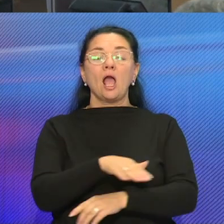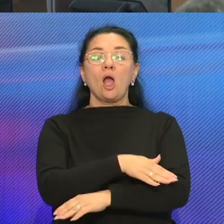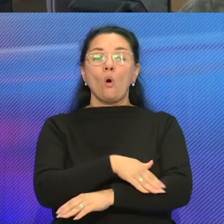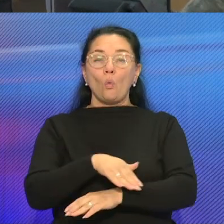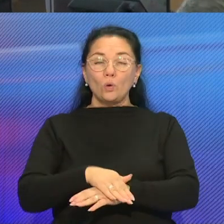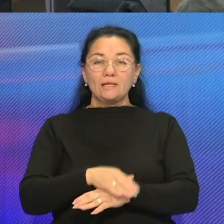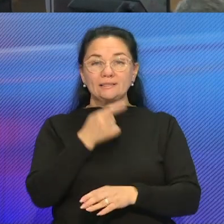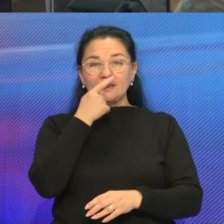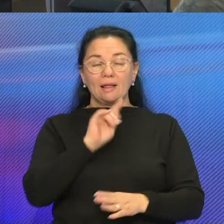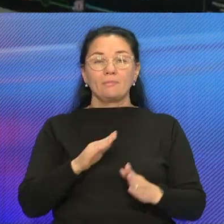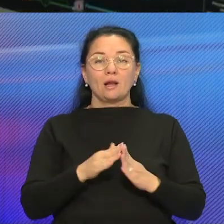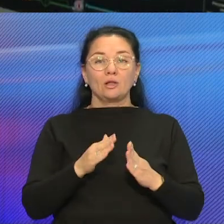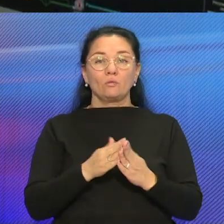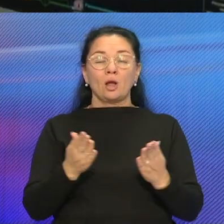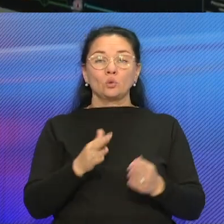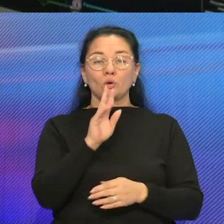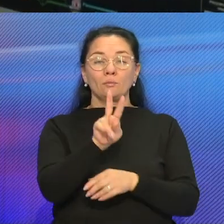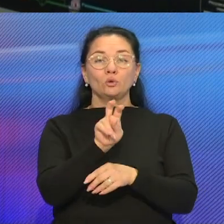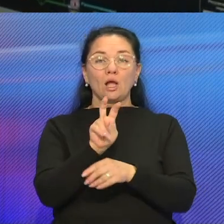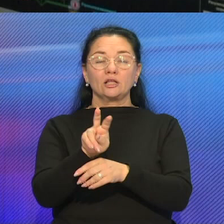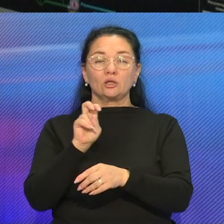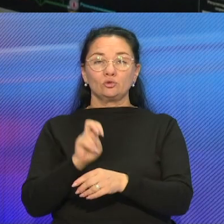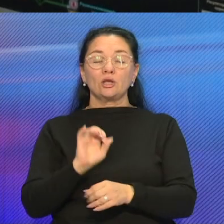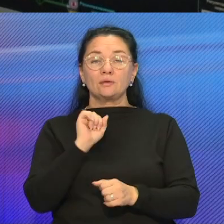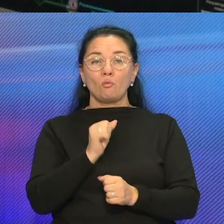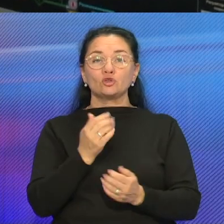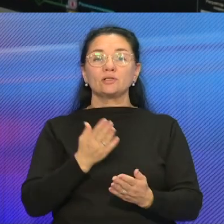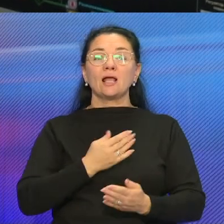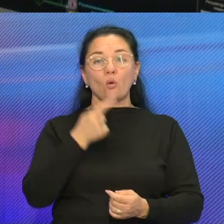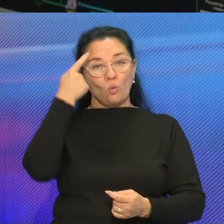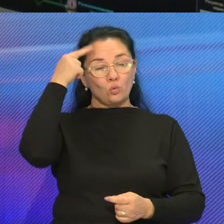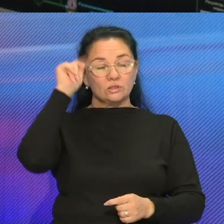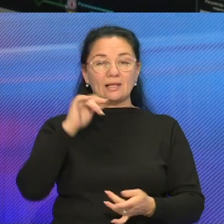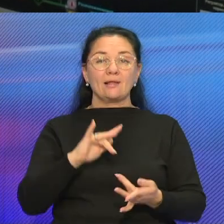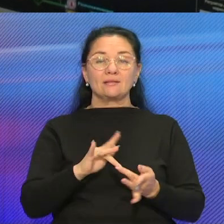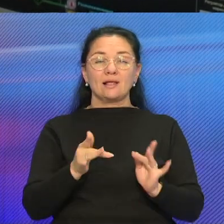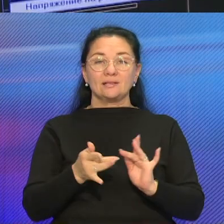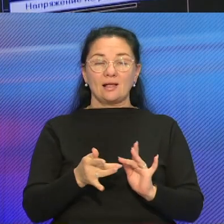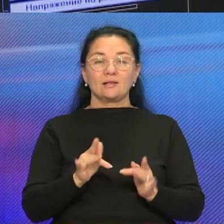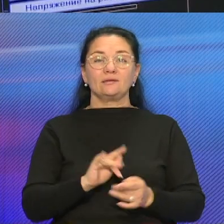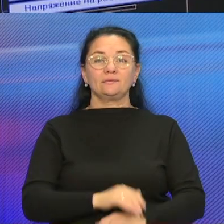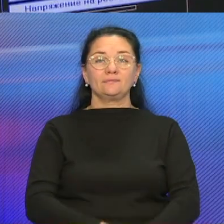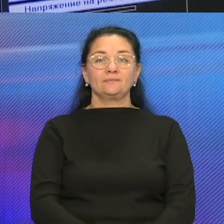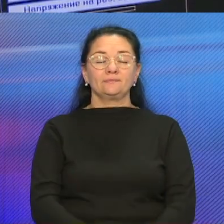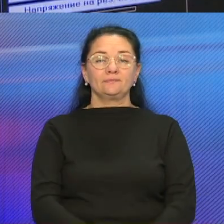дому, які закрани отключение воды, можно на сайте предприемства и у социальных сетках.